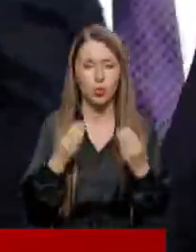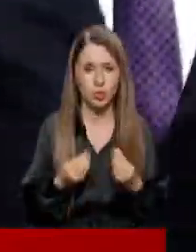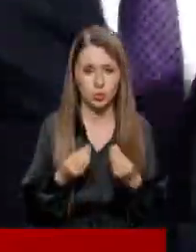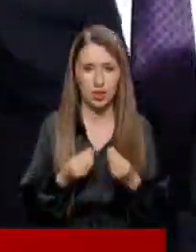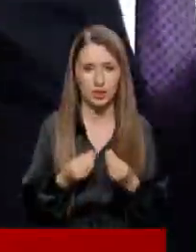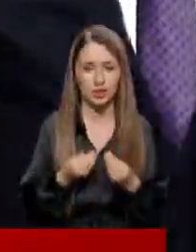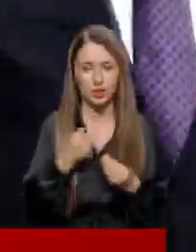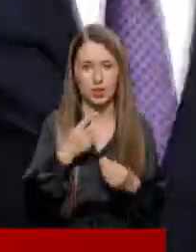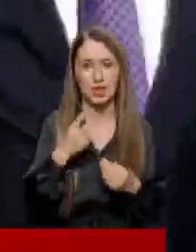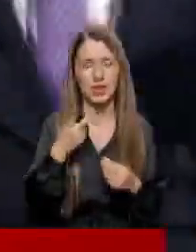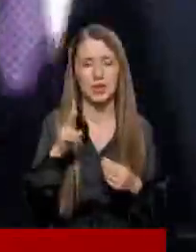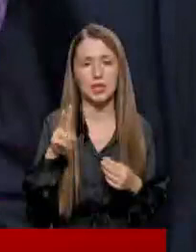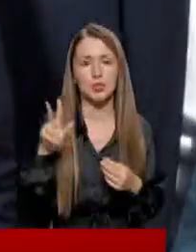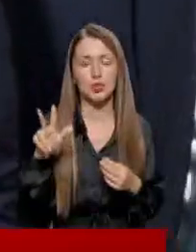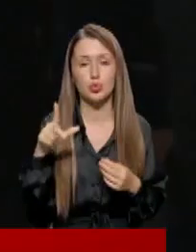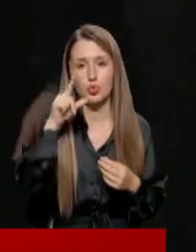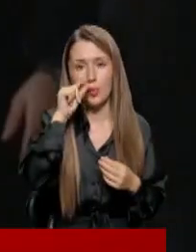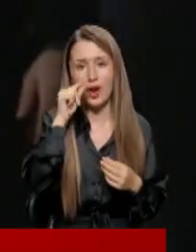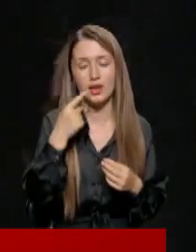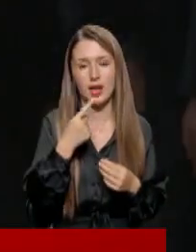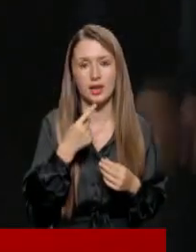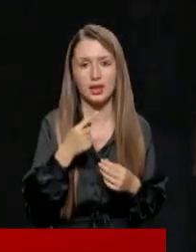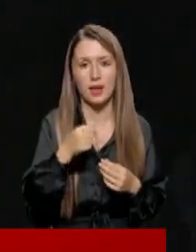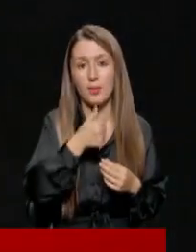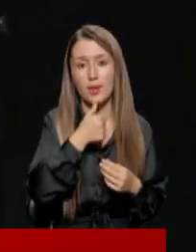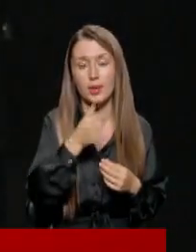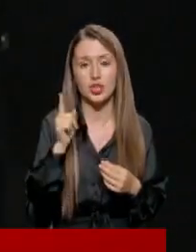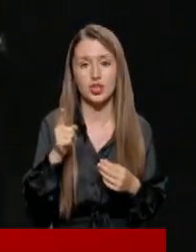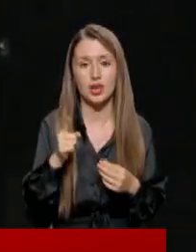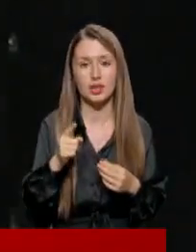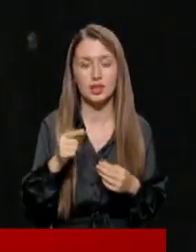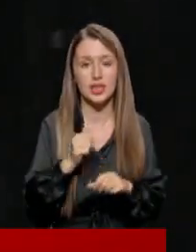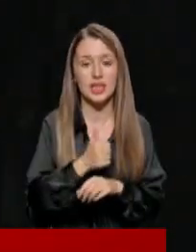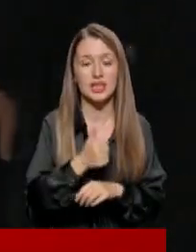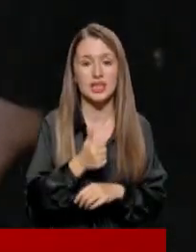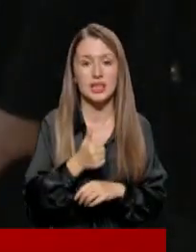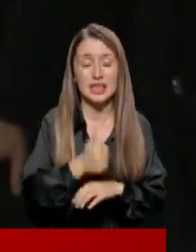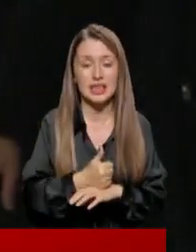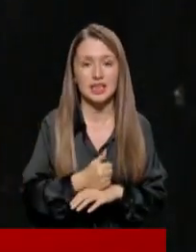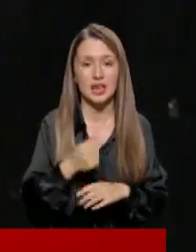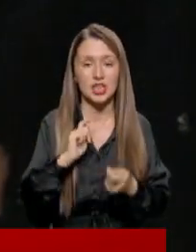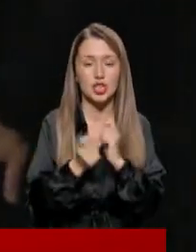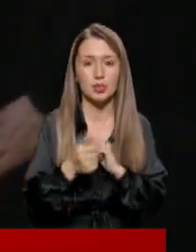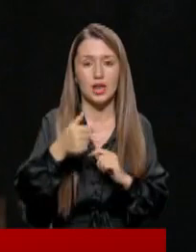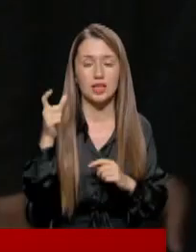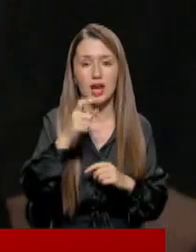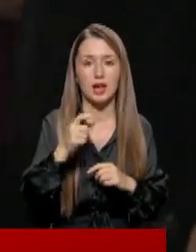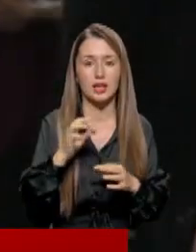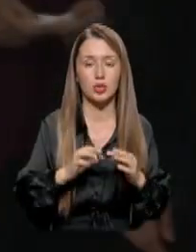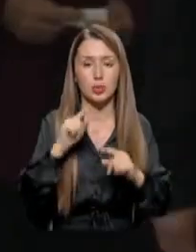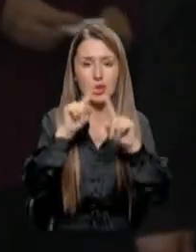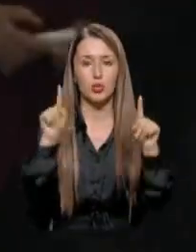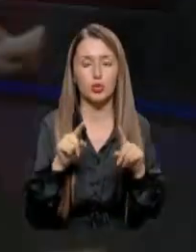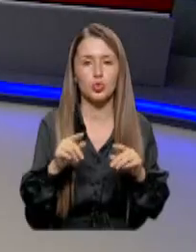tarih için 2023 Mart'ı işaret ederken Babacan olası iktidar değişiminde 6 ayda ekonomik tablonun düzeleceğini